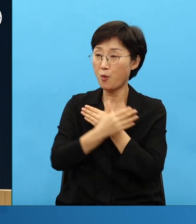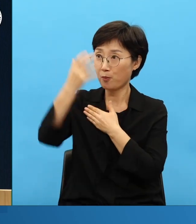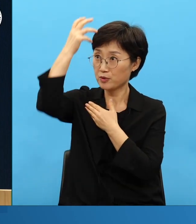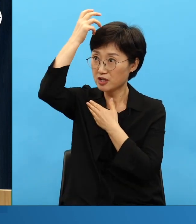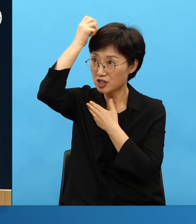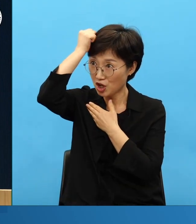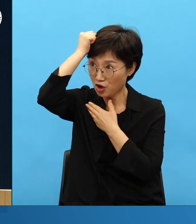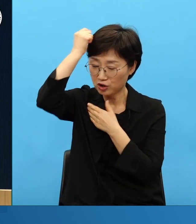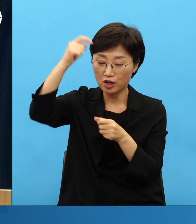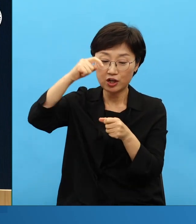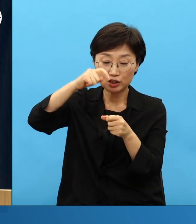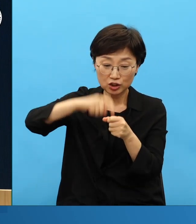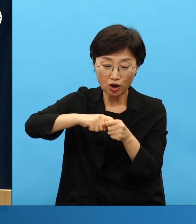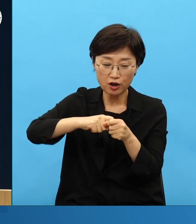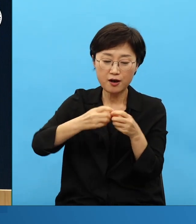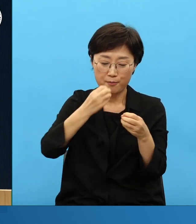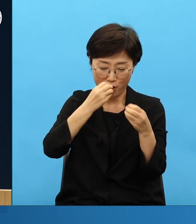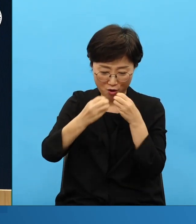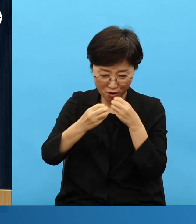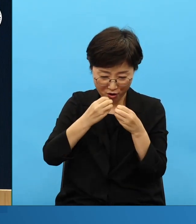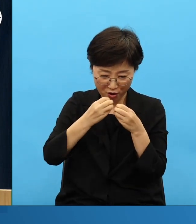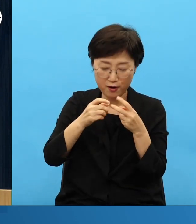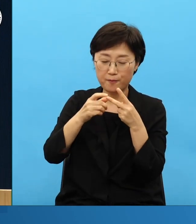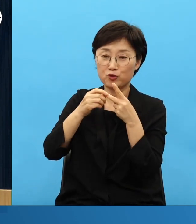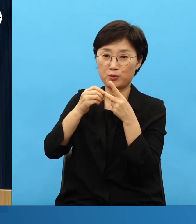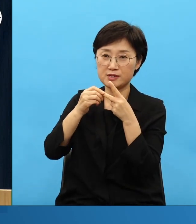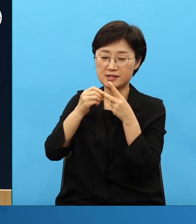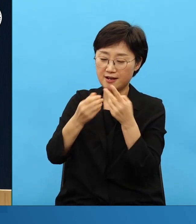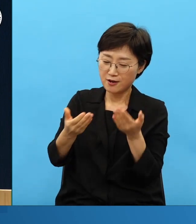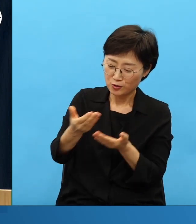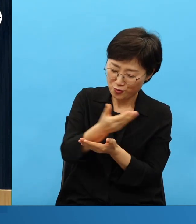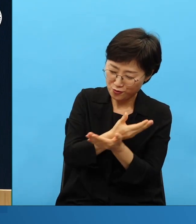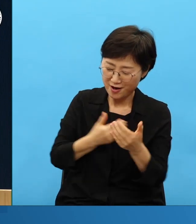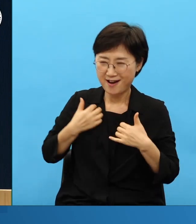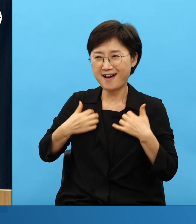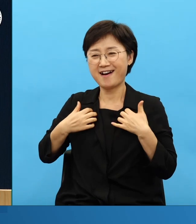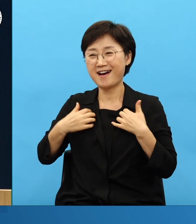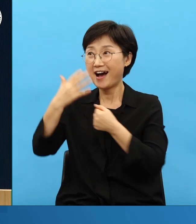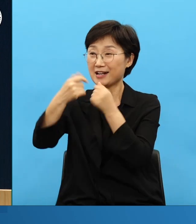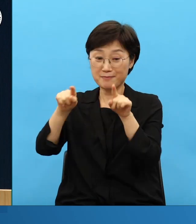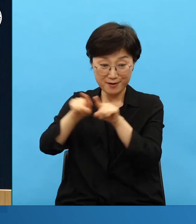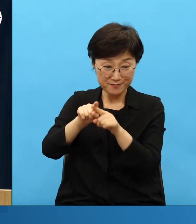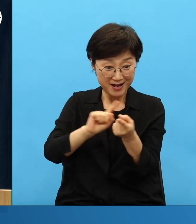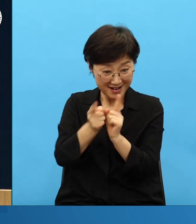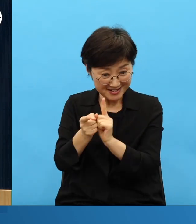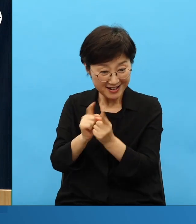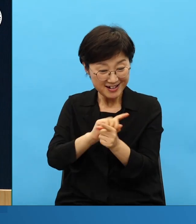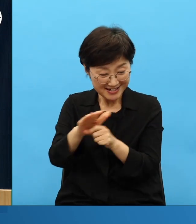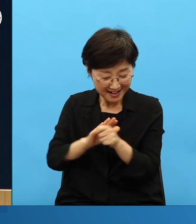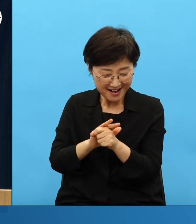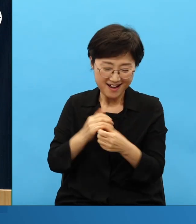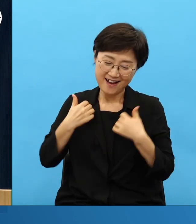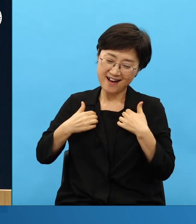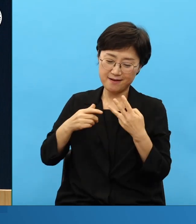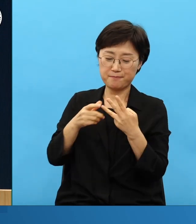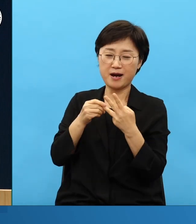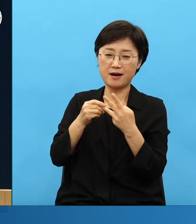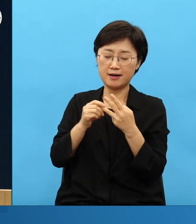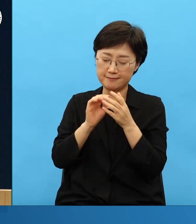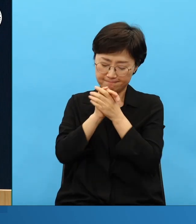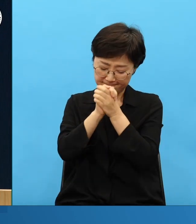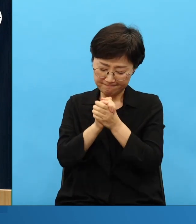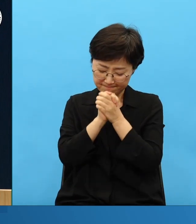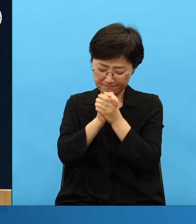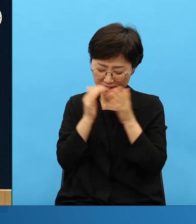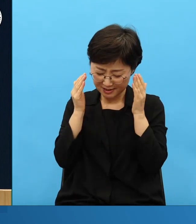amazing blessing of the Christ is a holy communion. That's 기도하기에 what 오로지 힘쓰는 일. breaking of bread means, and that's what this prayer entails. 참 놀라운 일입니다.